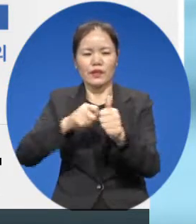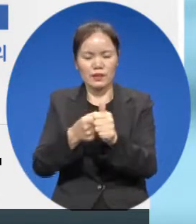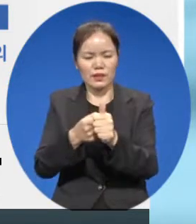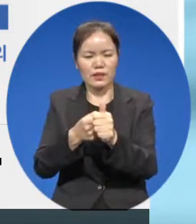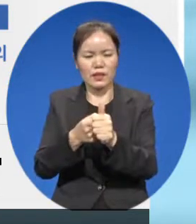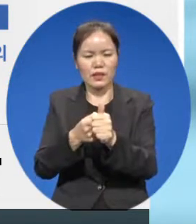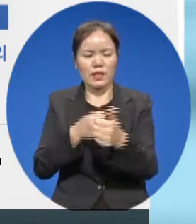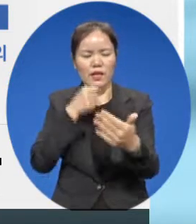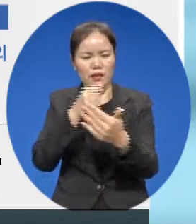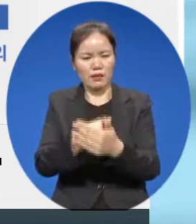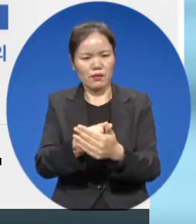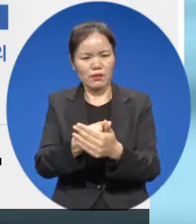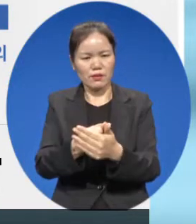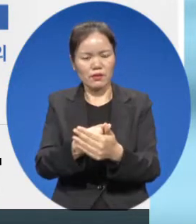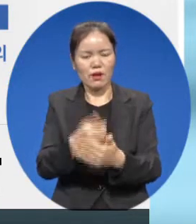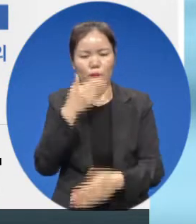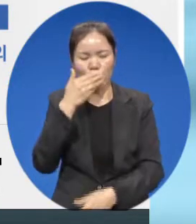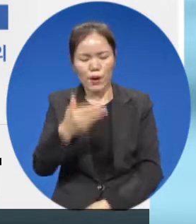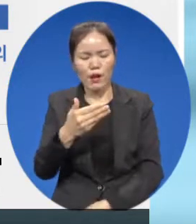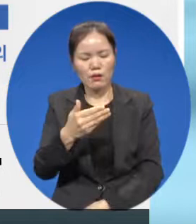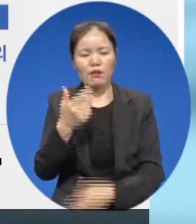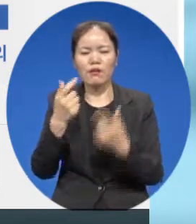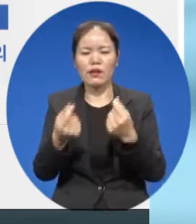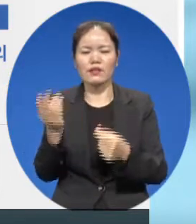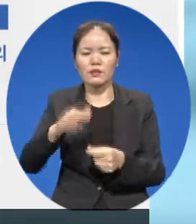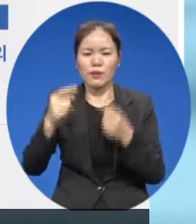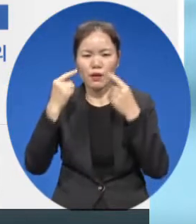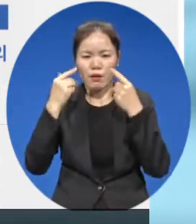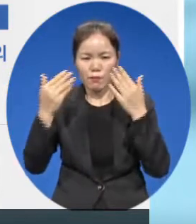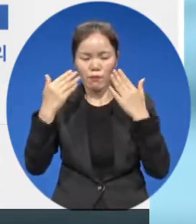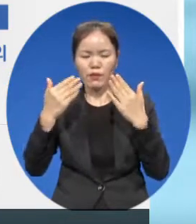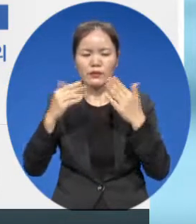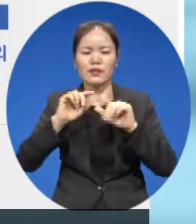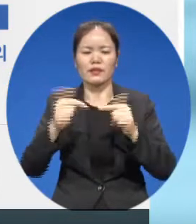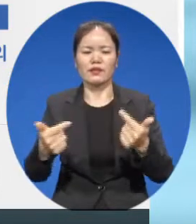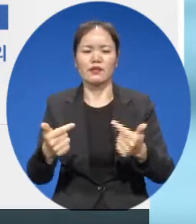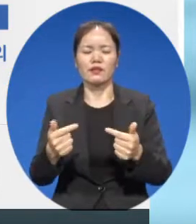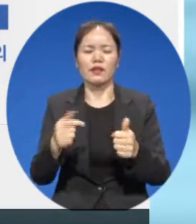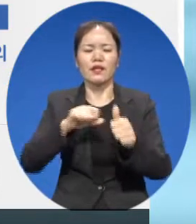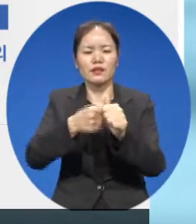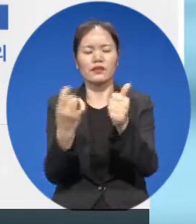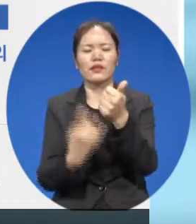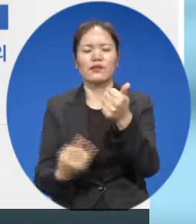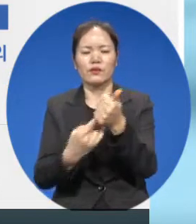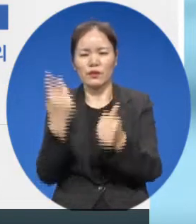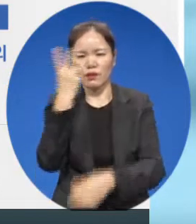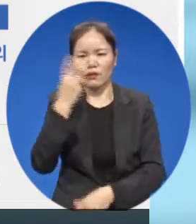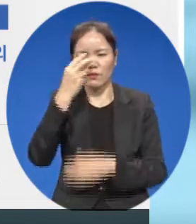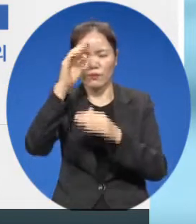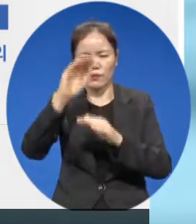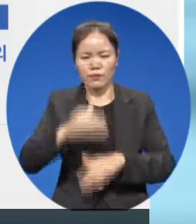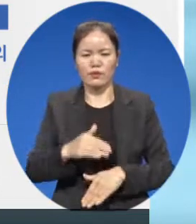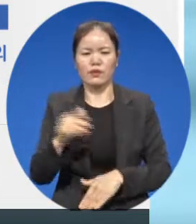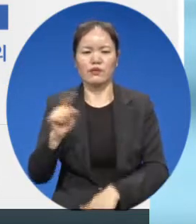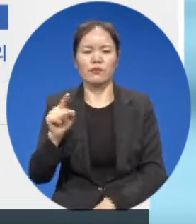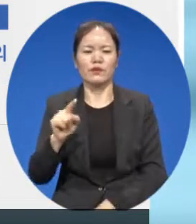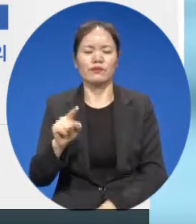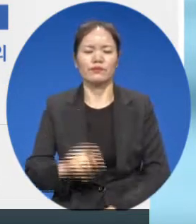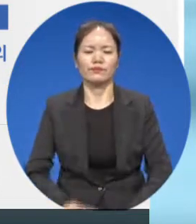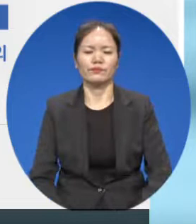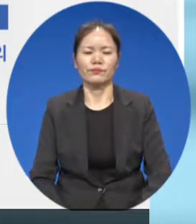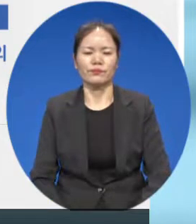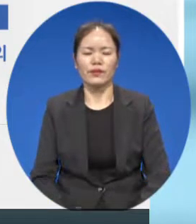백비는 그렇게 될 것은 우리 확신할 수 상 도 아니다 증 계에서 징계위원회에서 검토하는 내용들이 어느정도 어